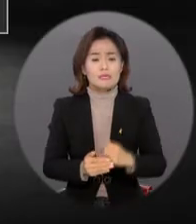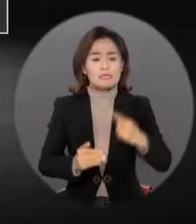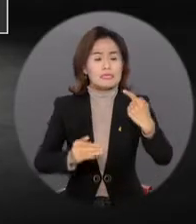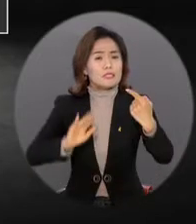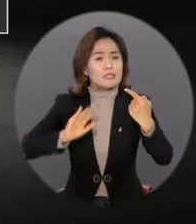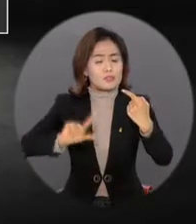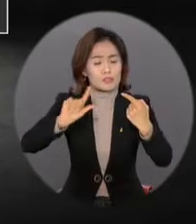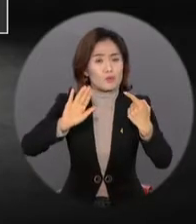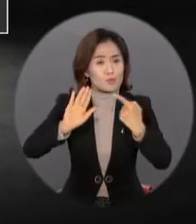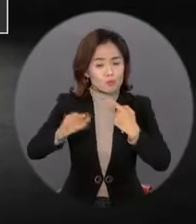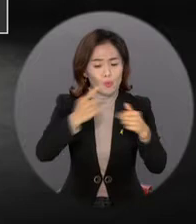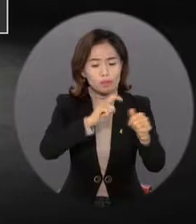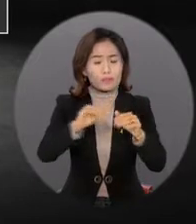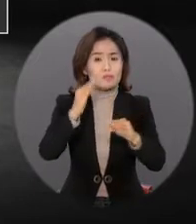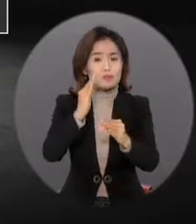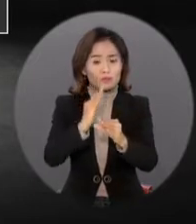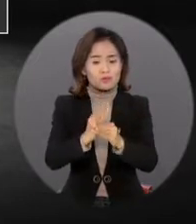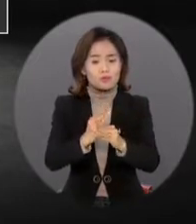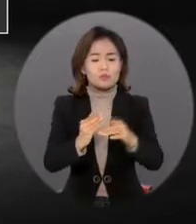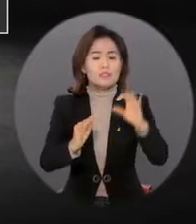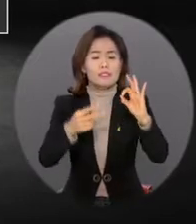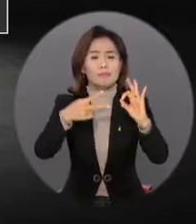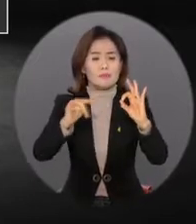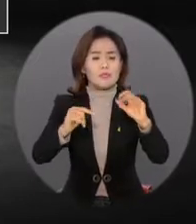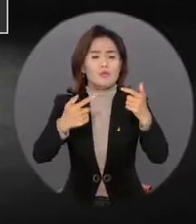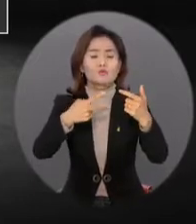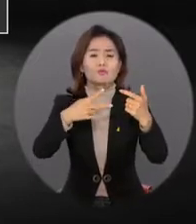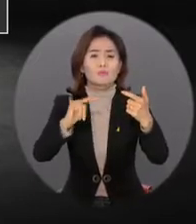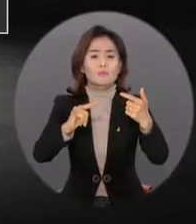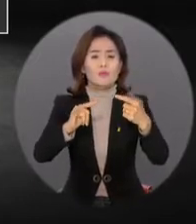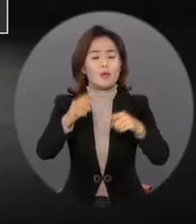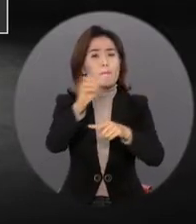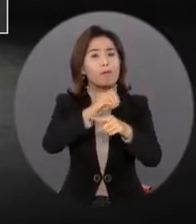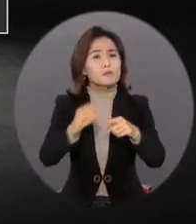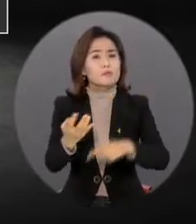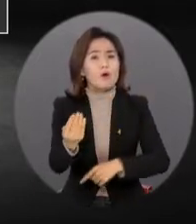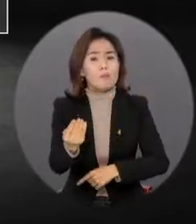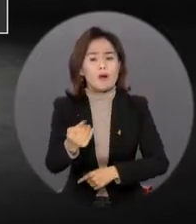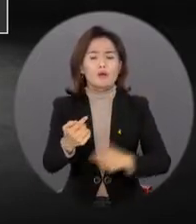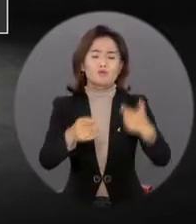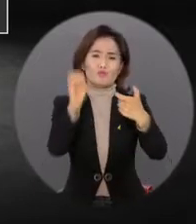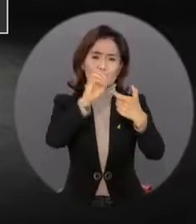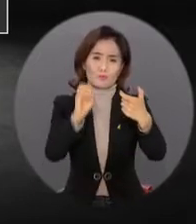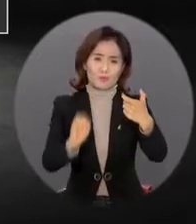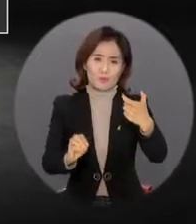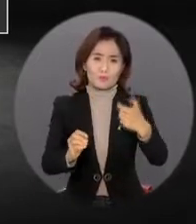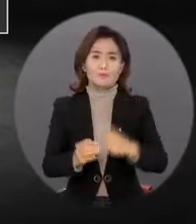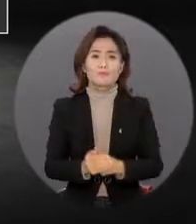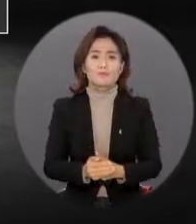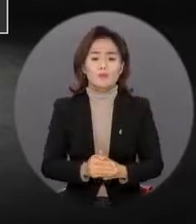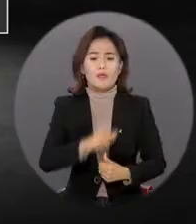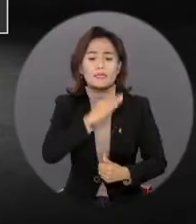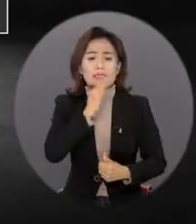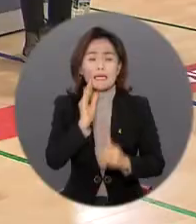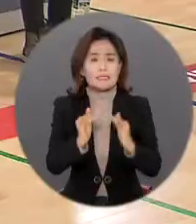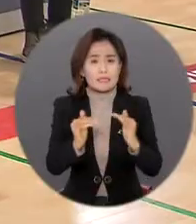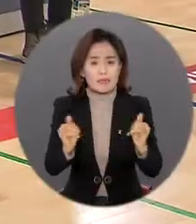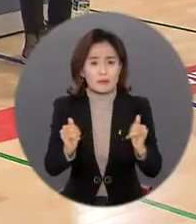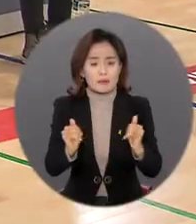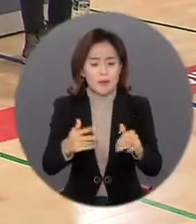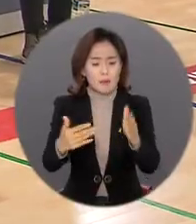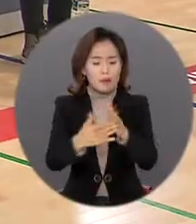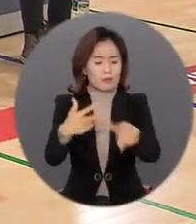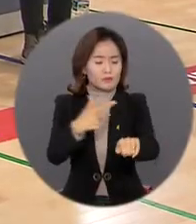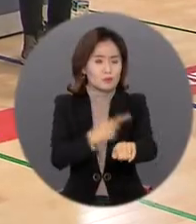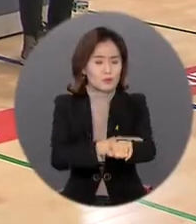발생한 확진자 가운데 10대와 60대 이상이 차지하는 비율이 60%에 육박합니다. 고령층의 경우엔